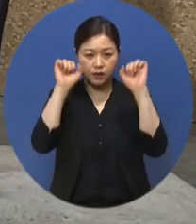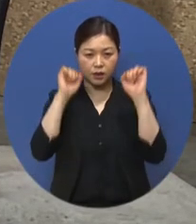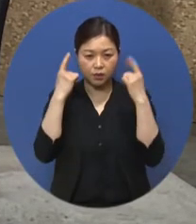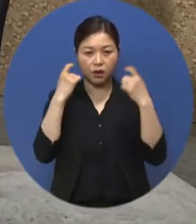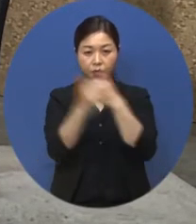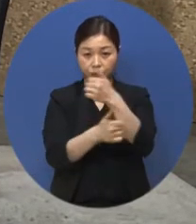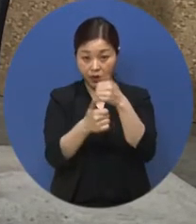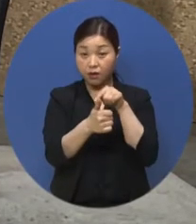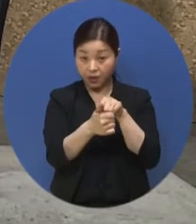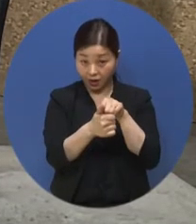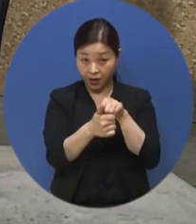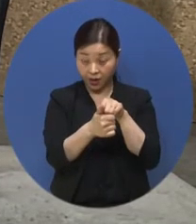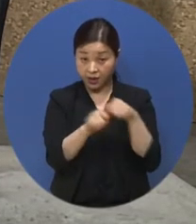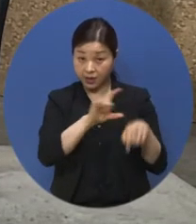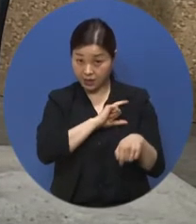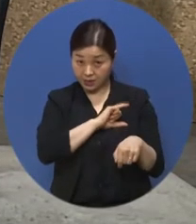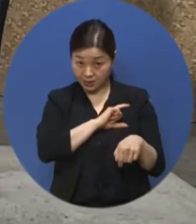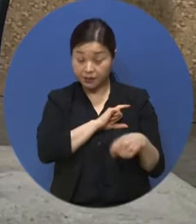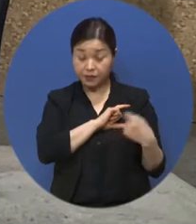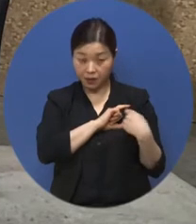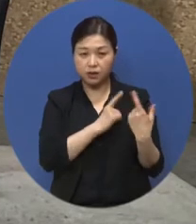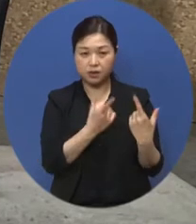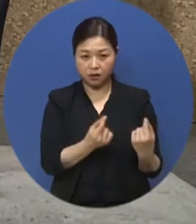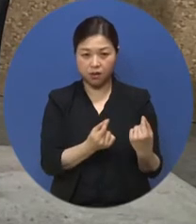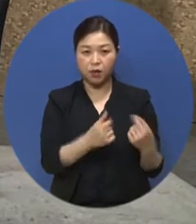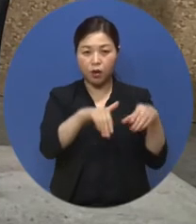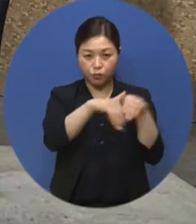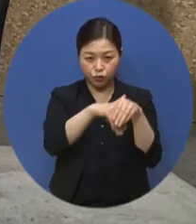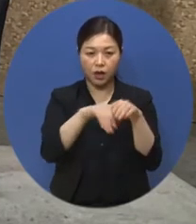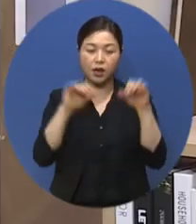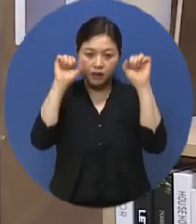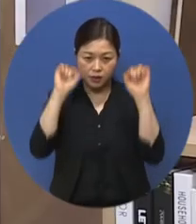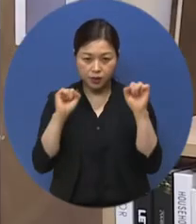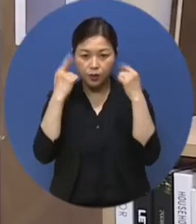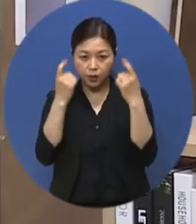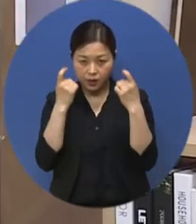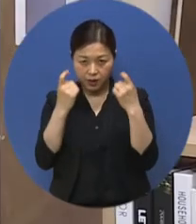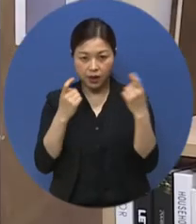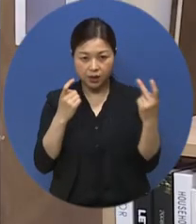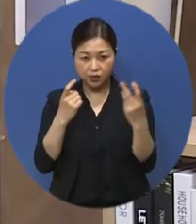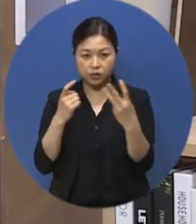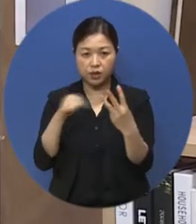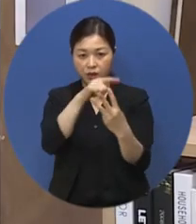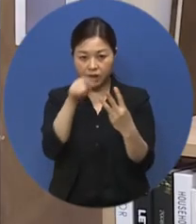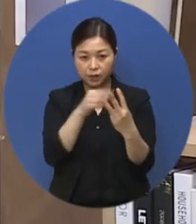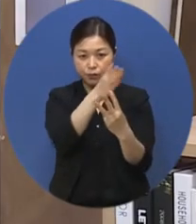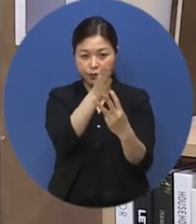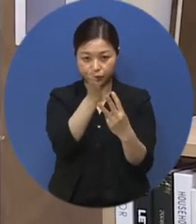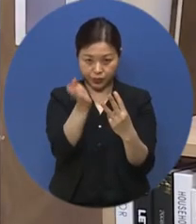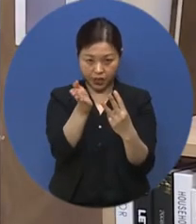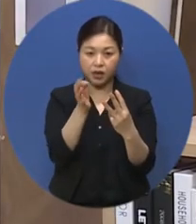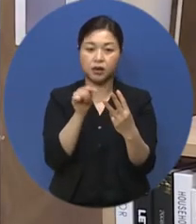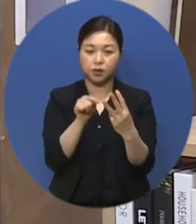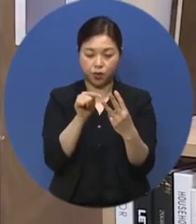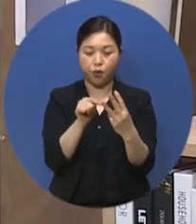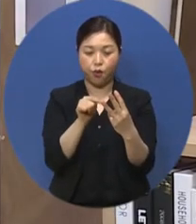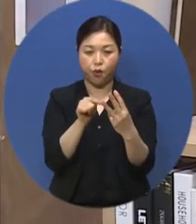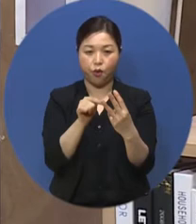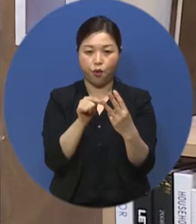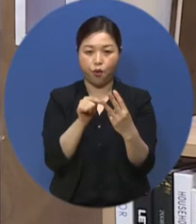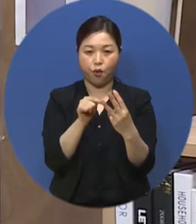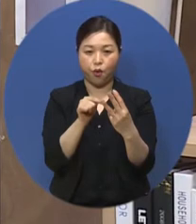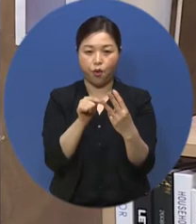문화체육관광위원회잖아요. 네. 말씀하신 것처럼 이렇게 문화와 체육 그리고 관광 이렇게 네. 크게 세 분야에 대해서 중점적으로